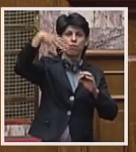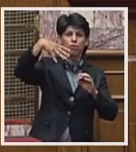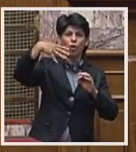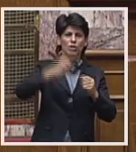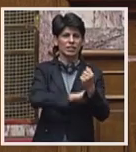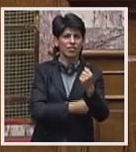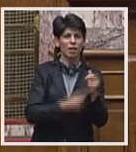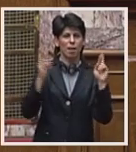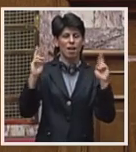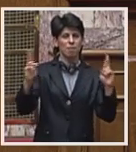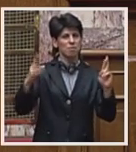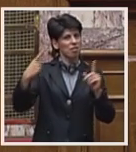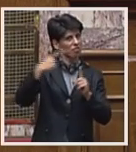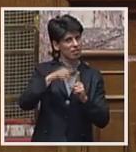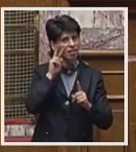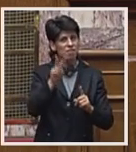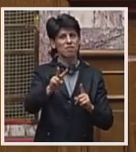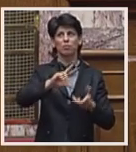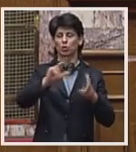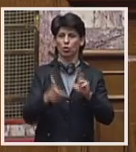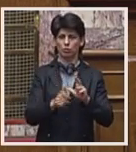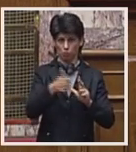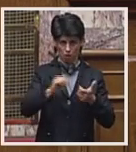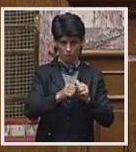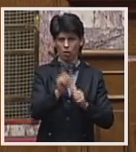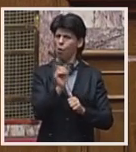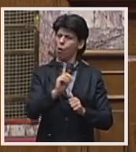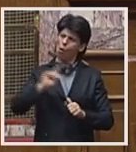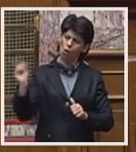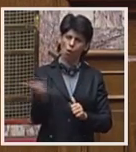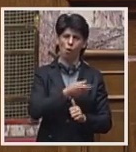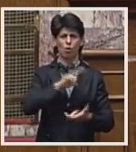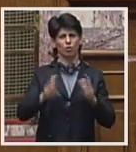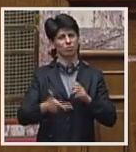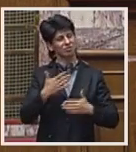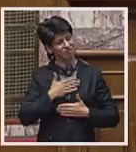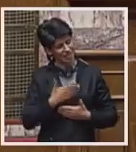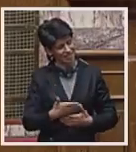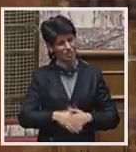όχι μόνο για τους αθλητές μας, αλλά και για όλο τον κόσμο. Σας ευχαριστώ.